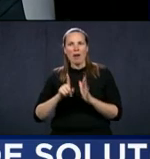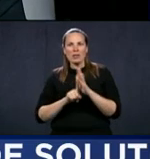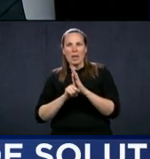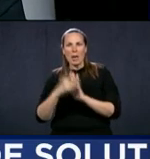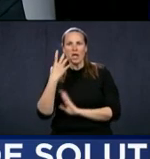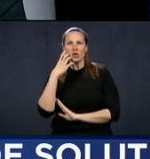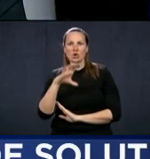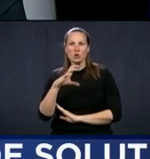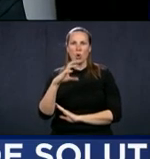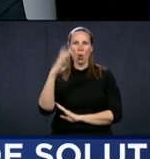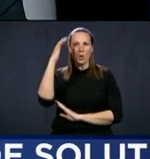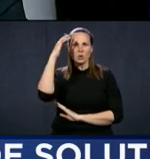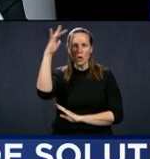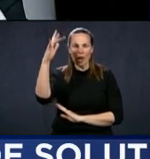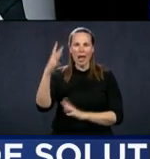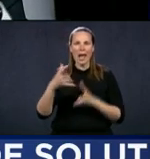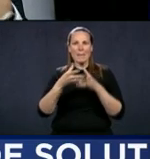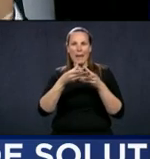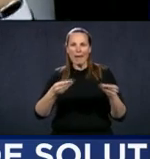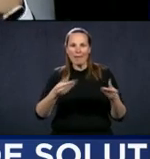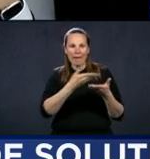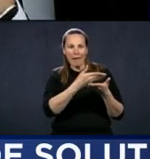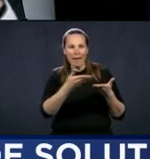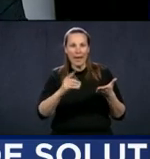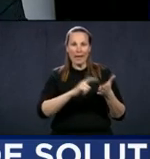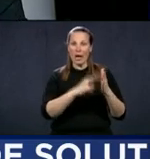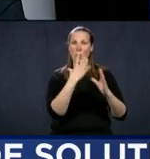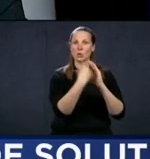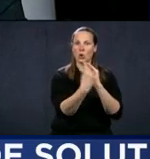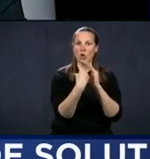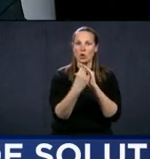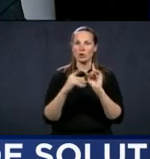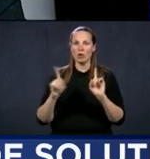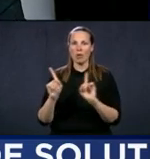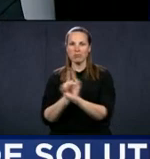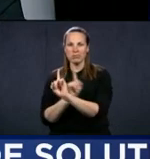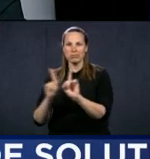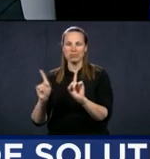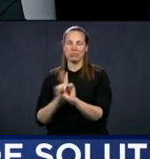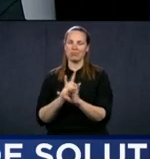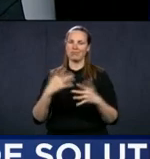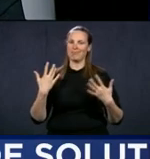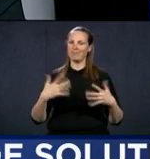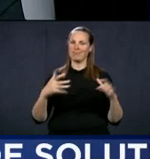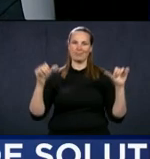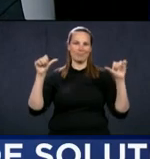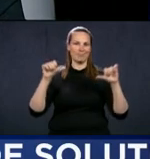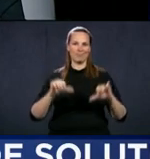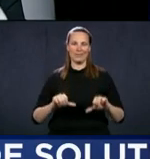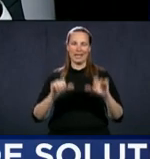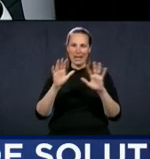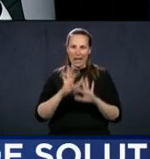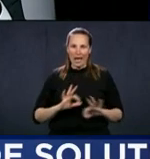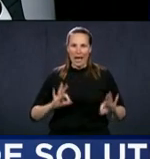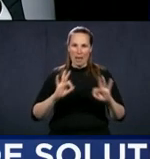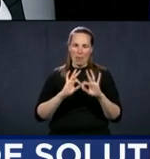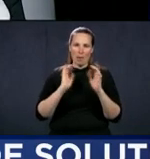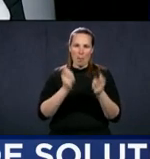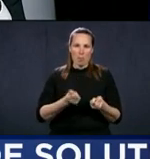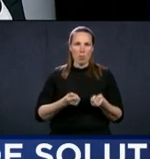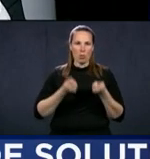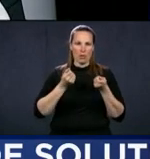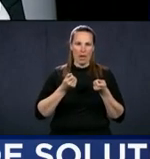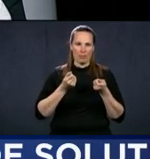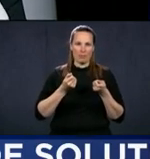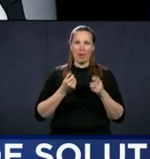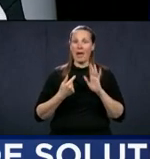goût de sortir, mais si on sort, les acquis qu'on a faits en termes de distanciation antérieure pourraient être perdus. Et là, on peut faire basculer